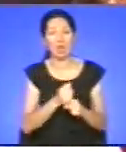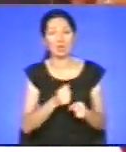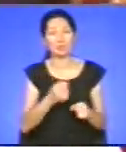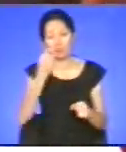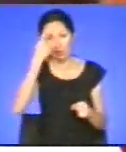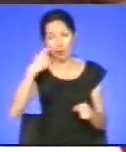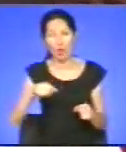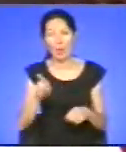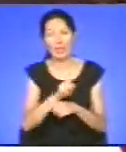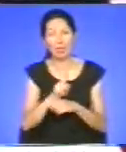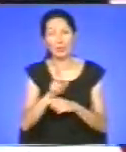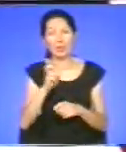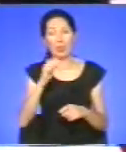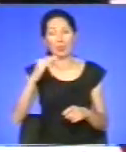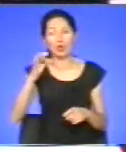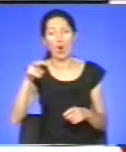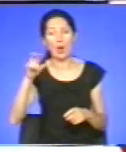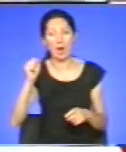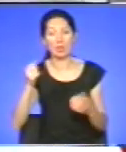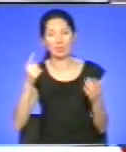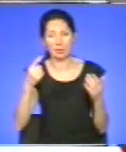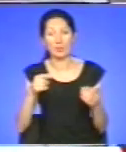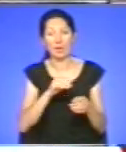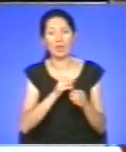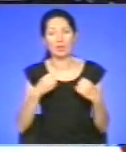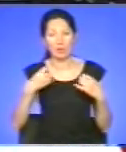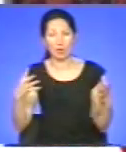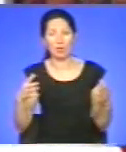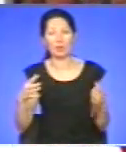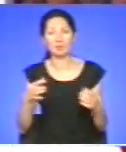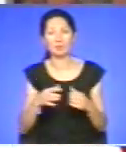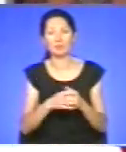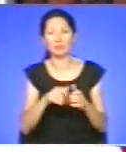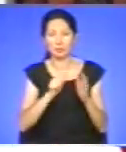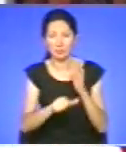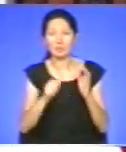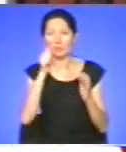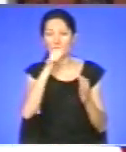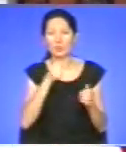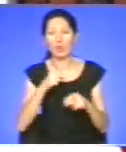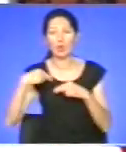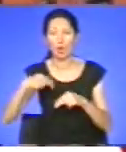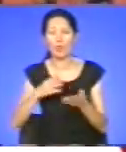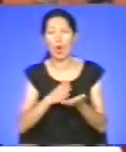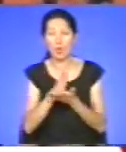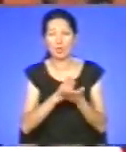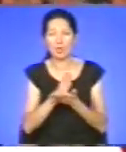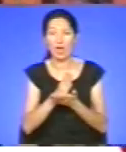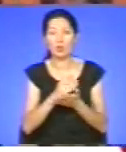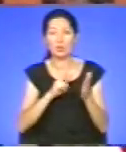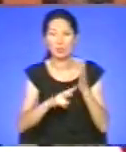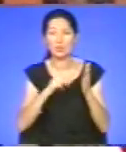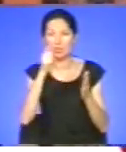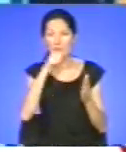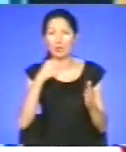відсвяткував 70-річчя, 50-ліття праці з бджолами та 60 років трудового стажу. І всі ці ювілеї в